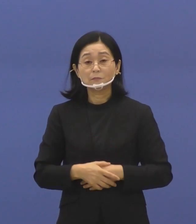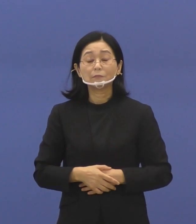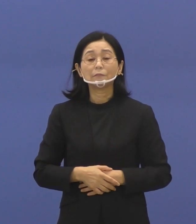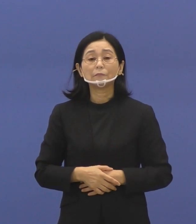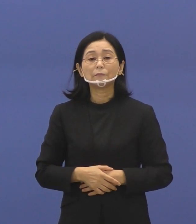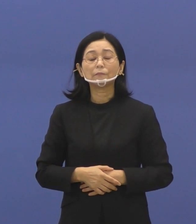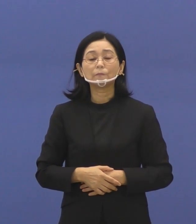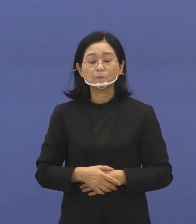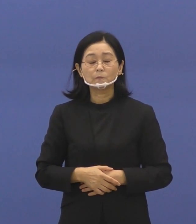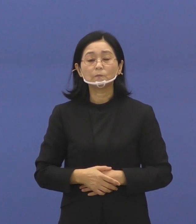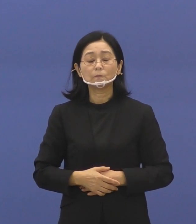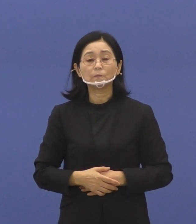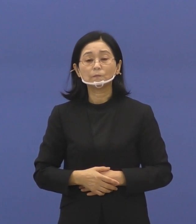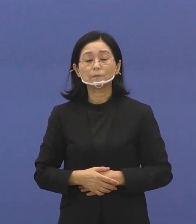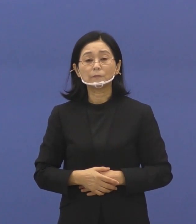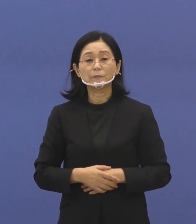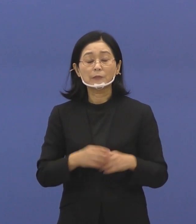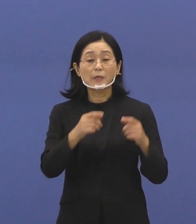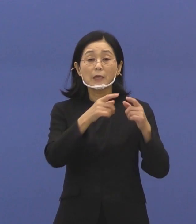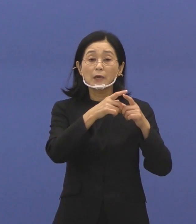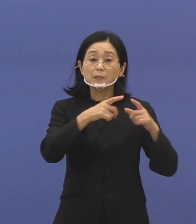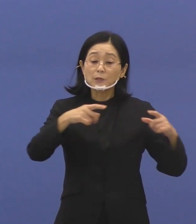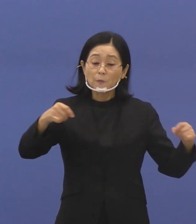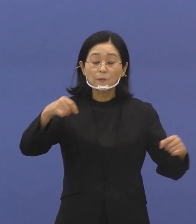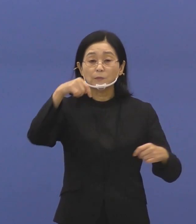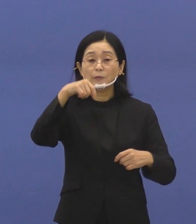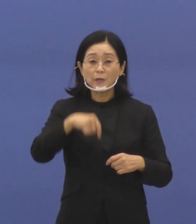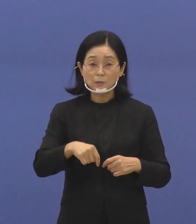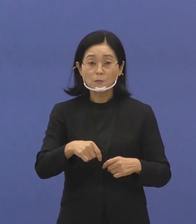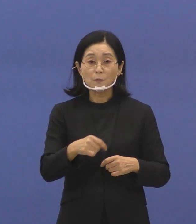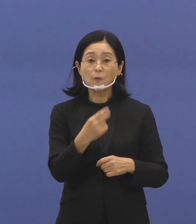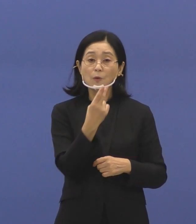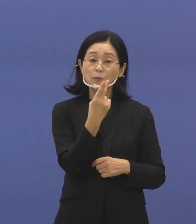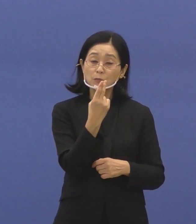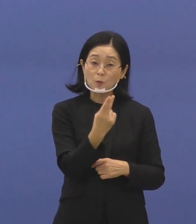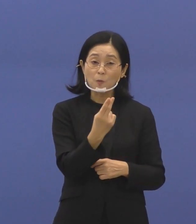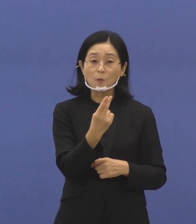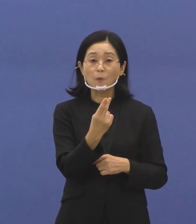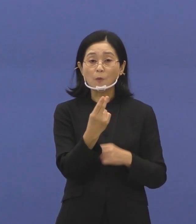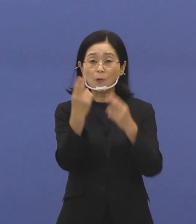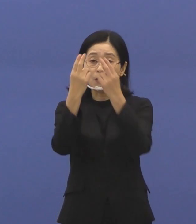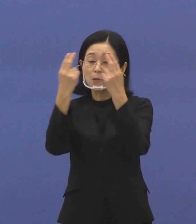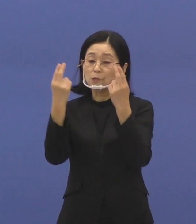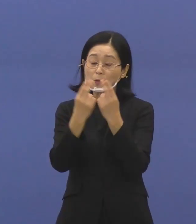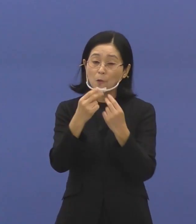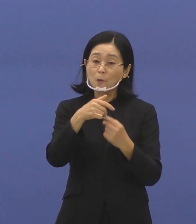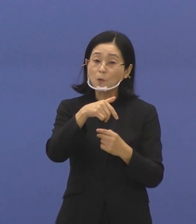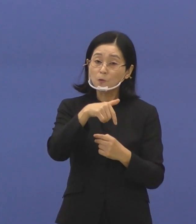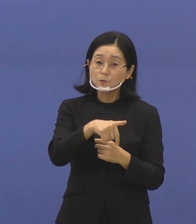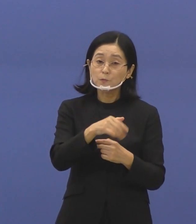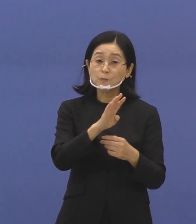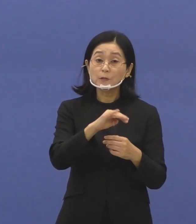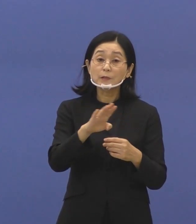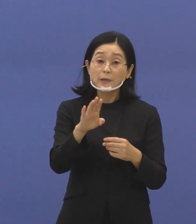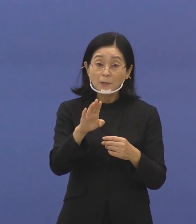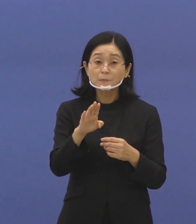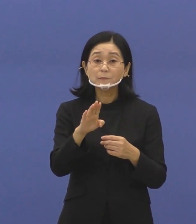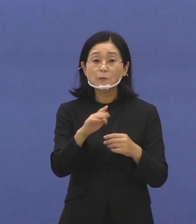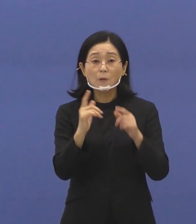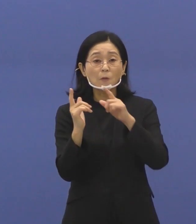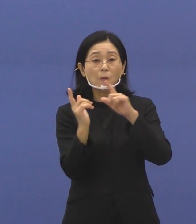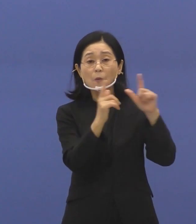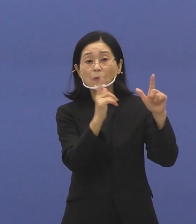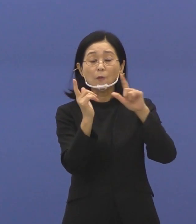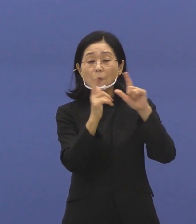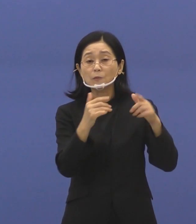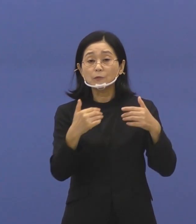日本の都道府県の中にはこうもうなし崩し的に報告すべきものをこう報告しないようにな